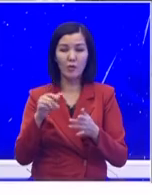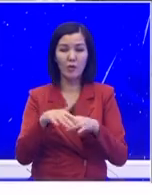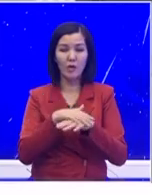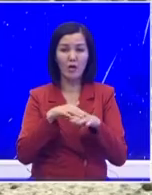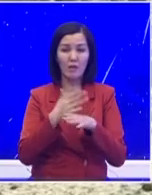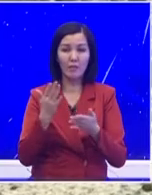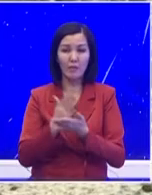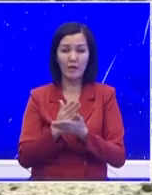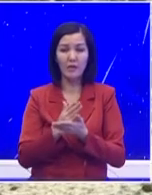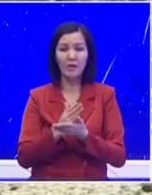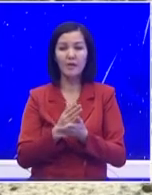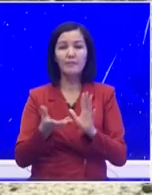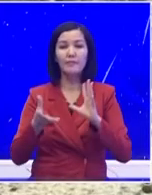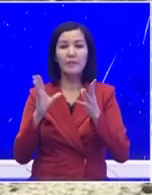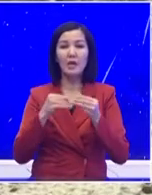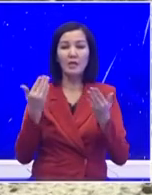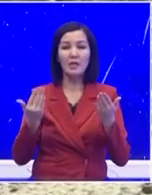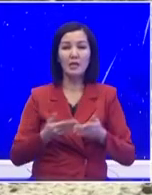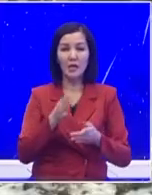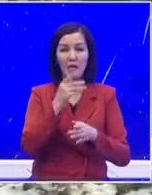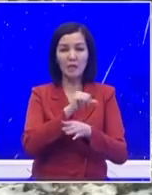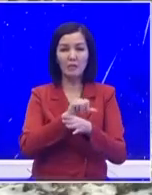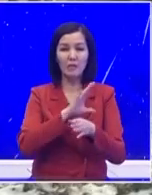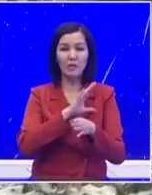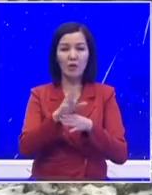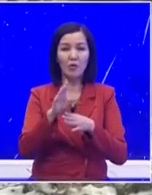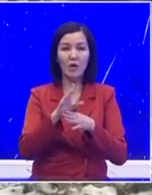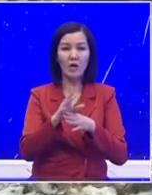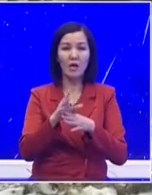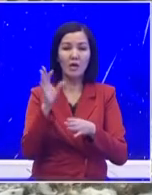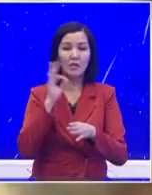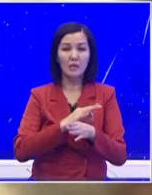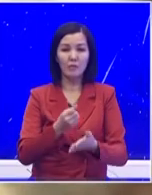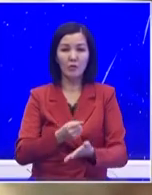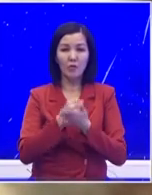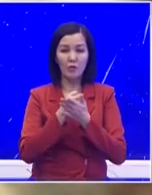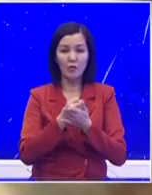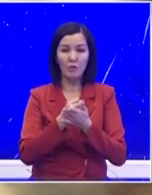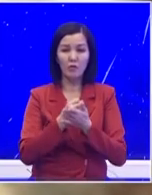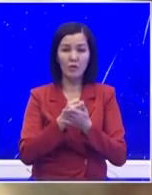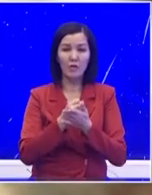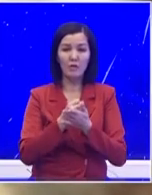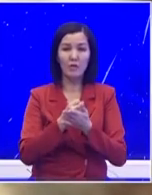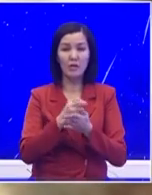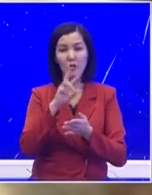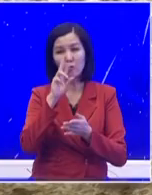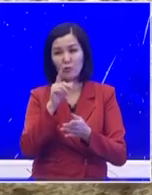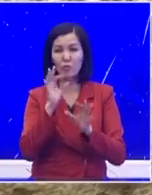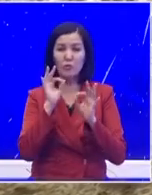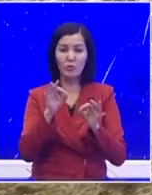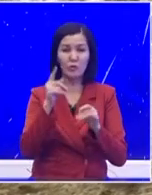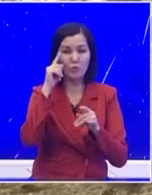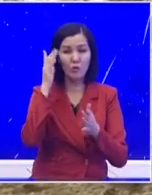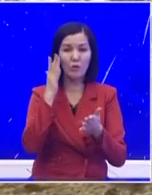тұрғын бар. Тоқетері тірі малды экспорттауға тиімді қолдаушылар да, тиімсіз деп танушылар да бар. Жаңа